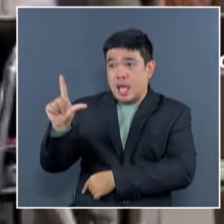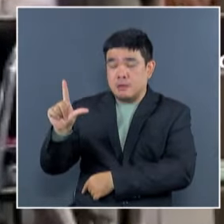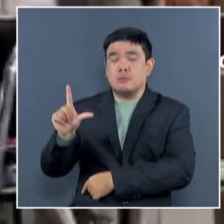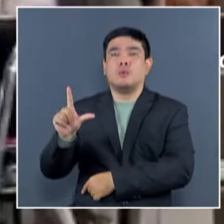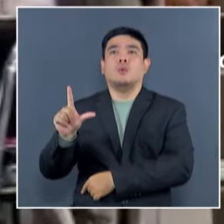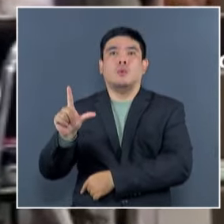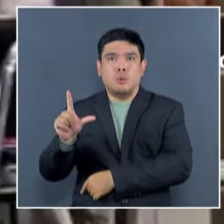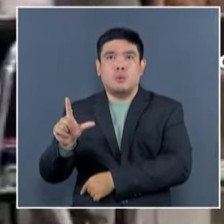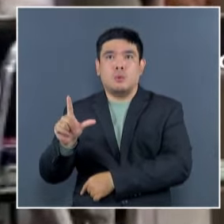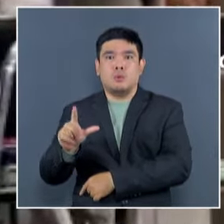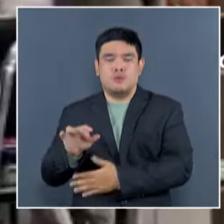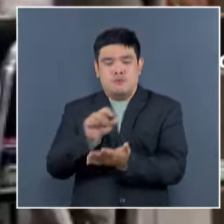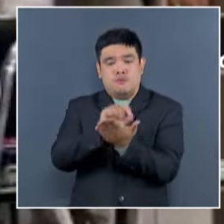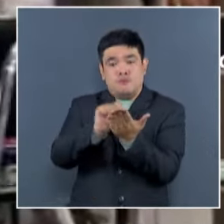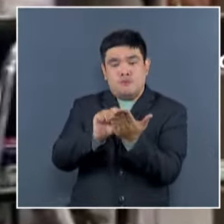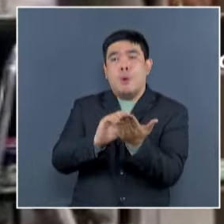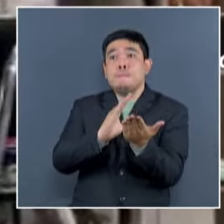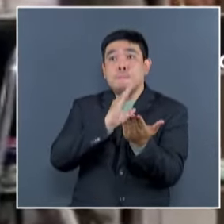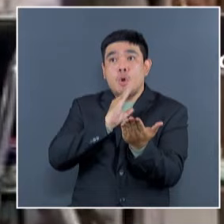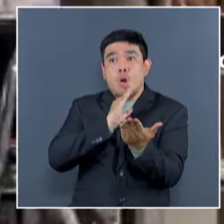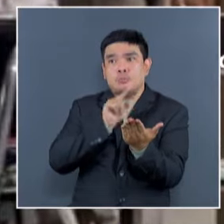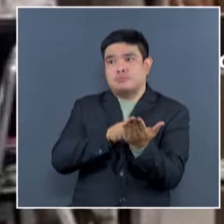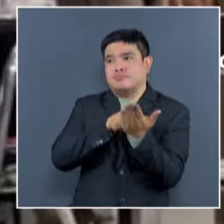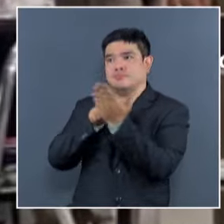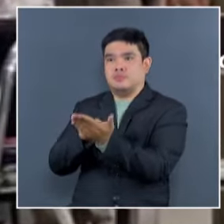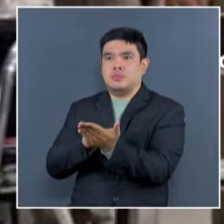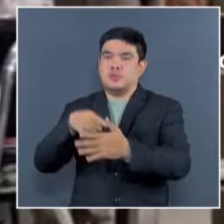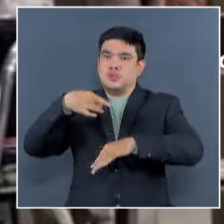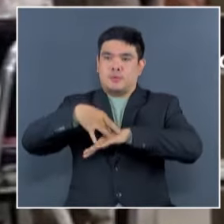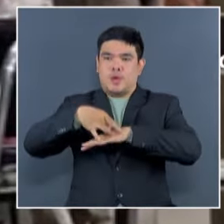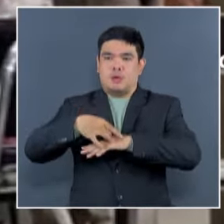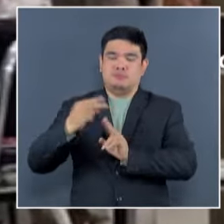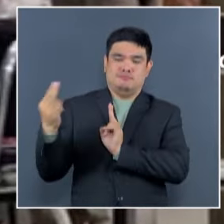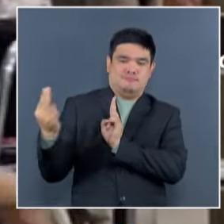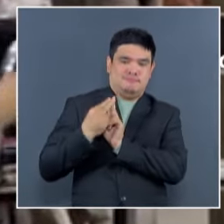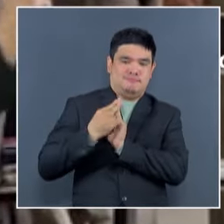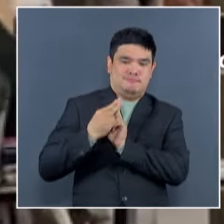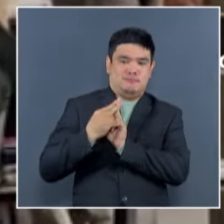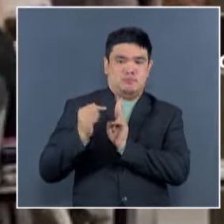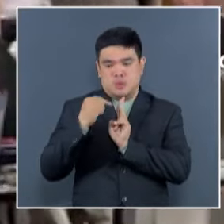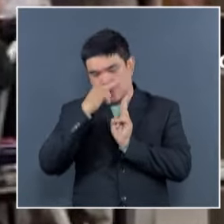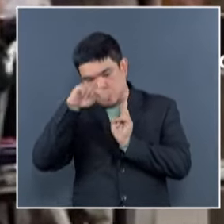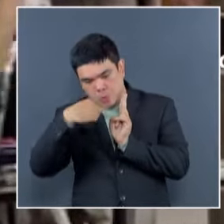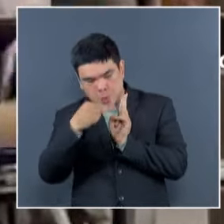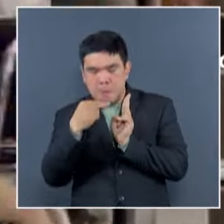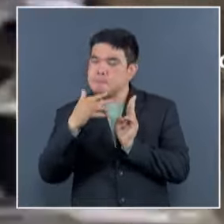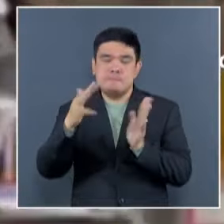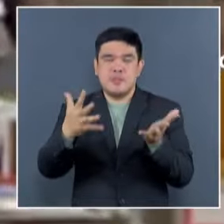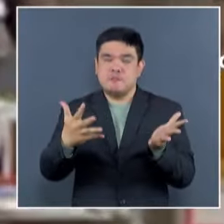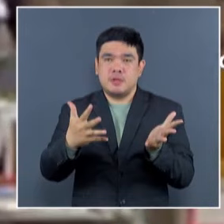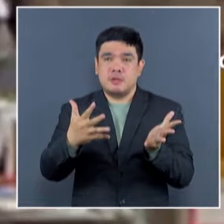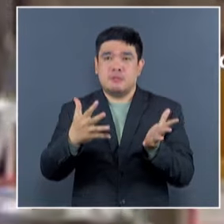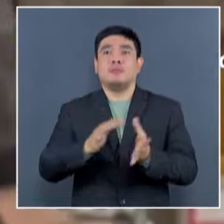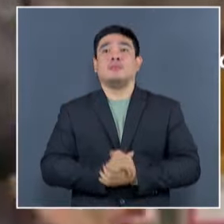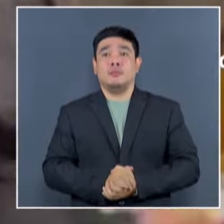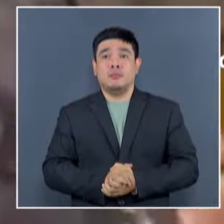ทแล้วยังร่างคำฟ้องปอกับโรเบิร์ตว่าแตงโมถูกข่มขืนทั้งที่ผลชันสูตรเนี่ยไม่มีร่องรอยการถูกล่วงละเ